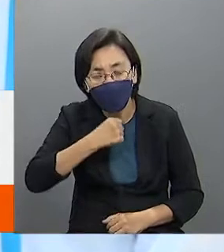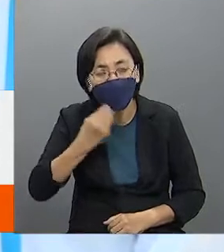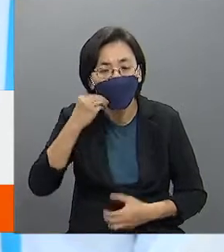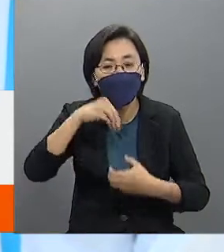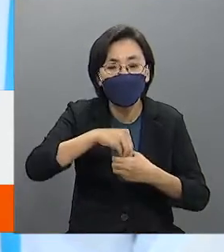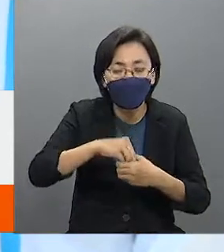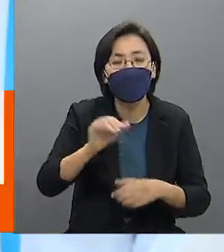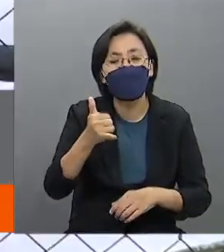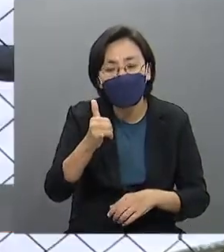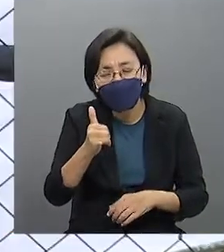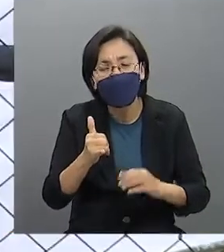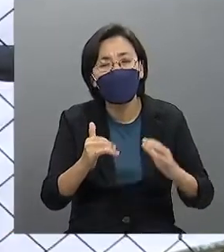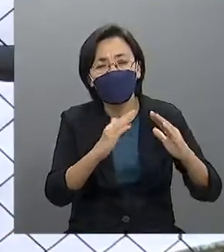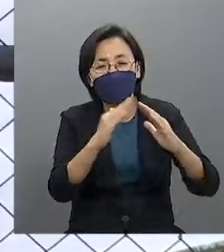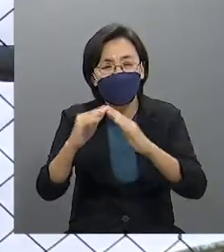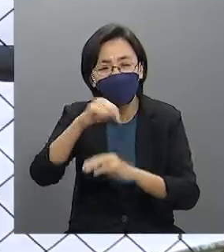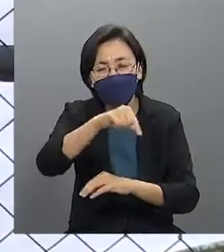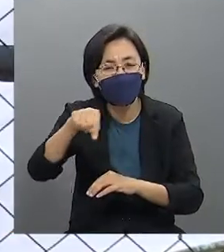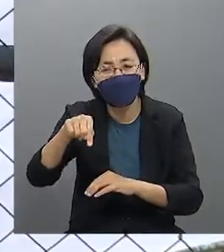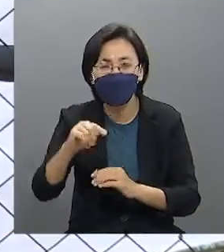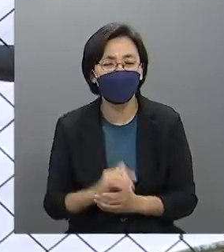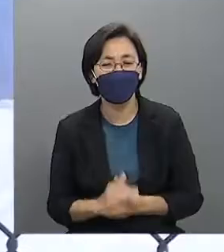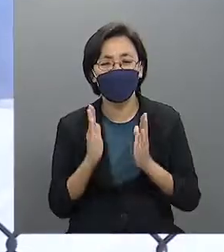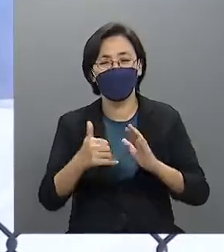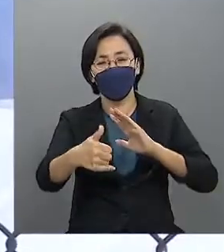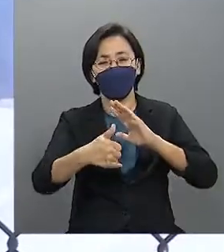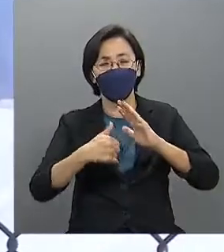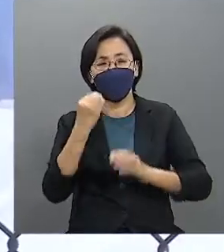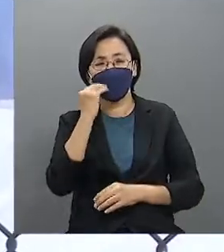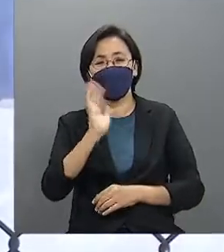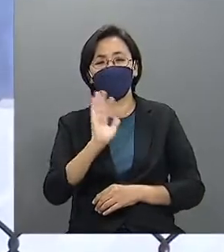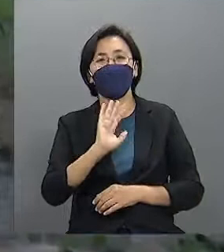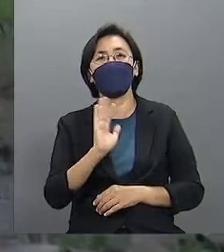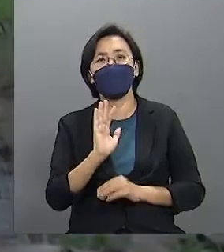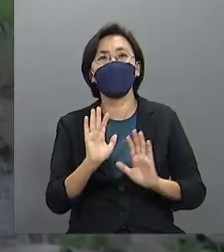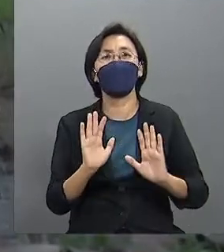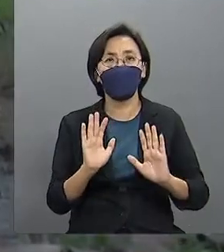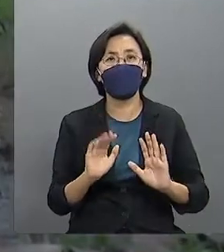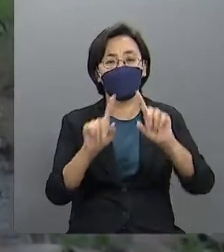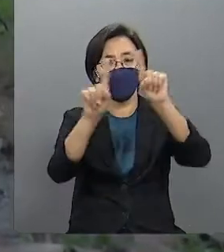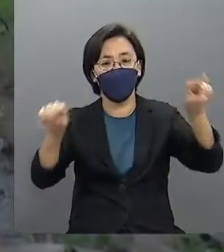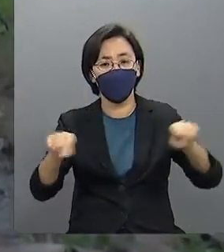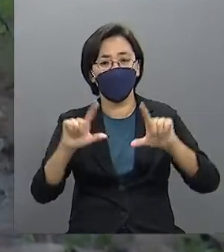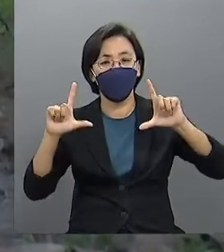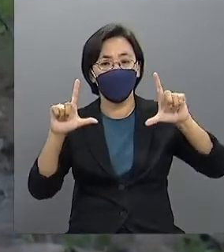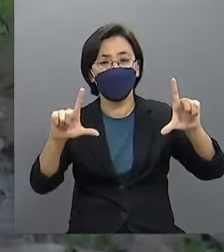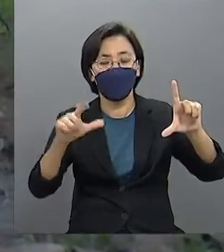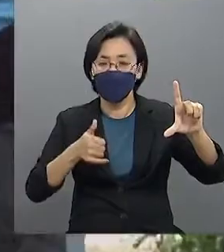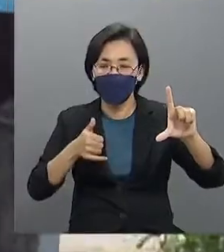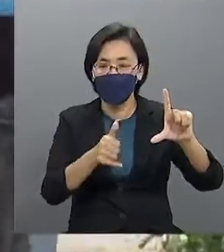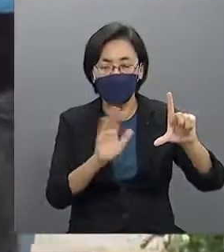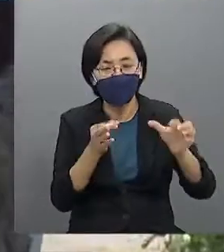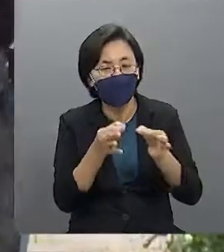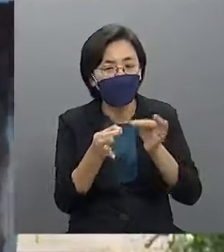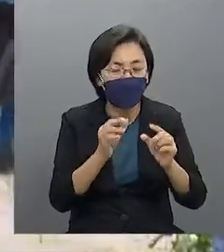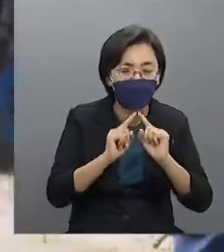ศนคติว่าไม่อยากให้แขกเข้าบ้านนะครับอันนี้เขาก็มีการห้ามคนเข้าบ้านอันนี้เราต้องไปชี้แจงแล้วก็ทำความ